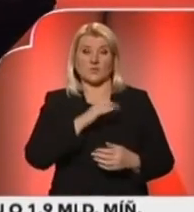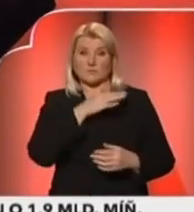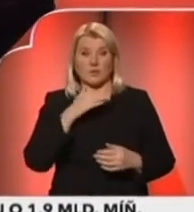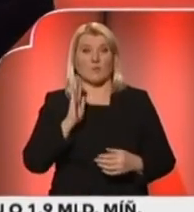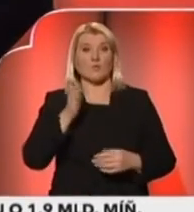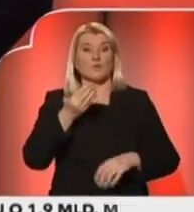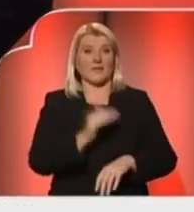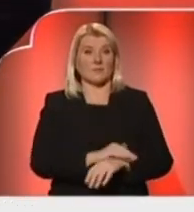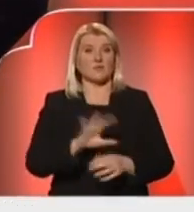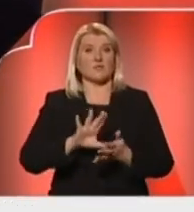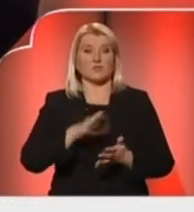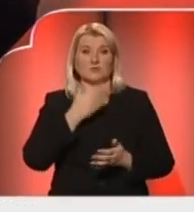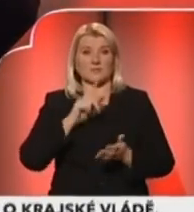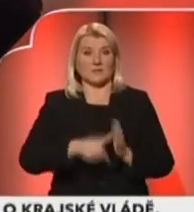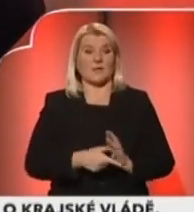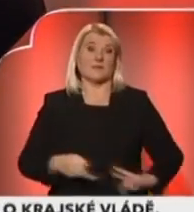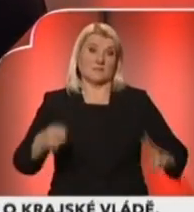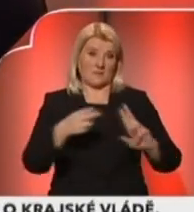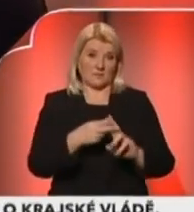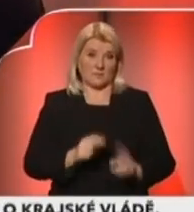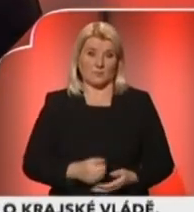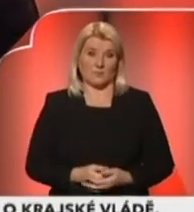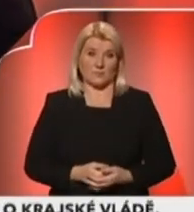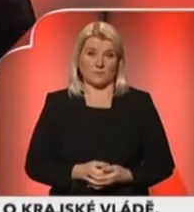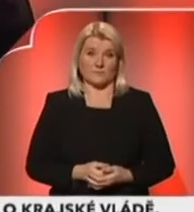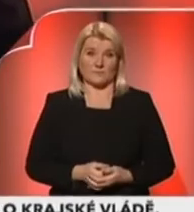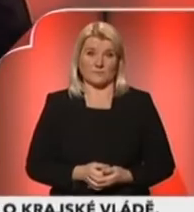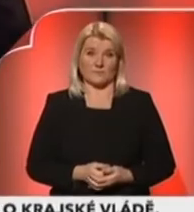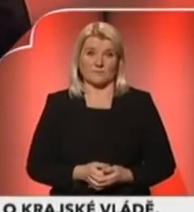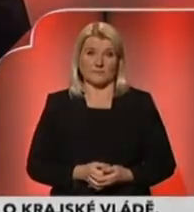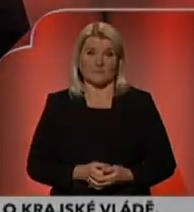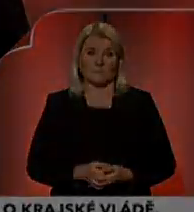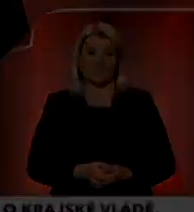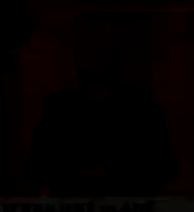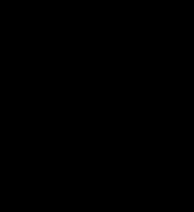budoucí hejtman Středočeského kraje, na shledanou. Hezký den, na shledanou.